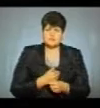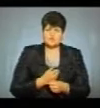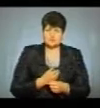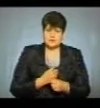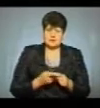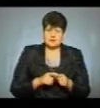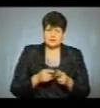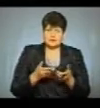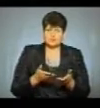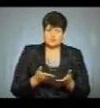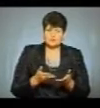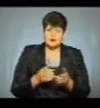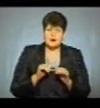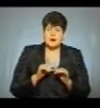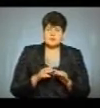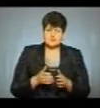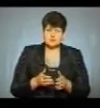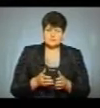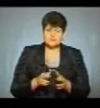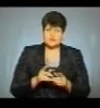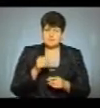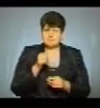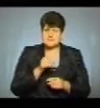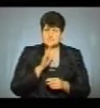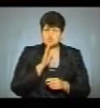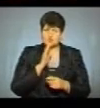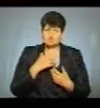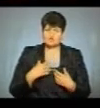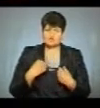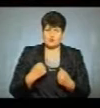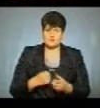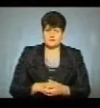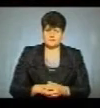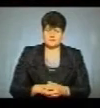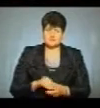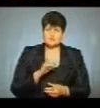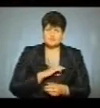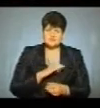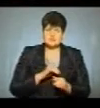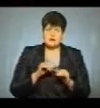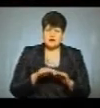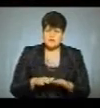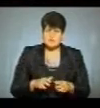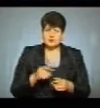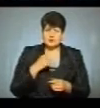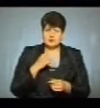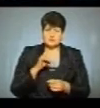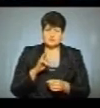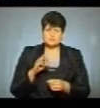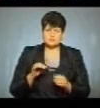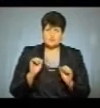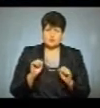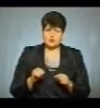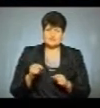таку акцію, як «Місяць жіночого здоров'я». Скористатися акцією, каже Наталія Шоломийчук,